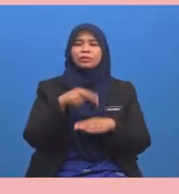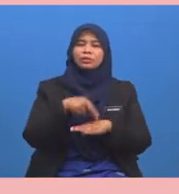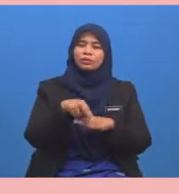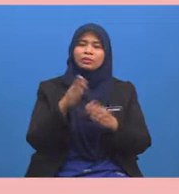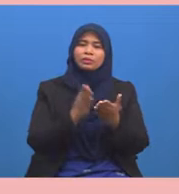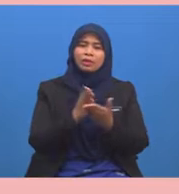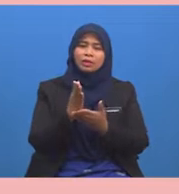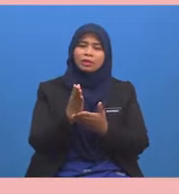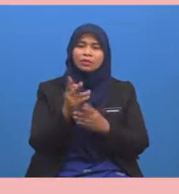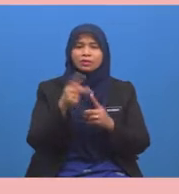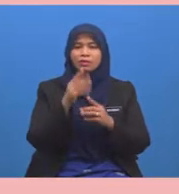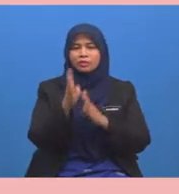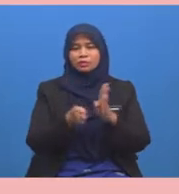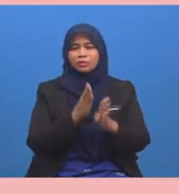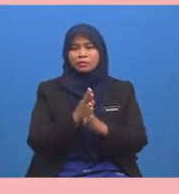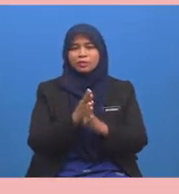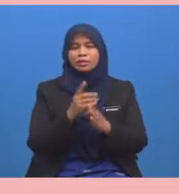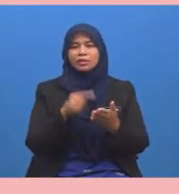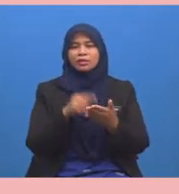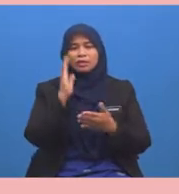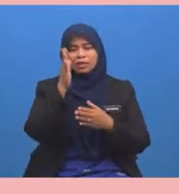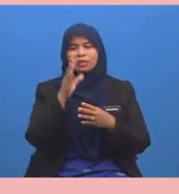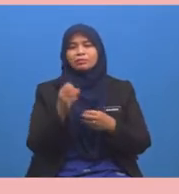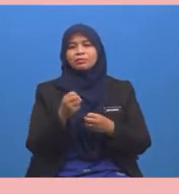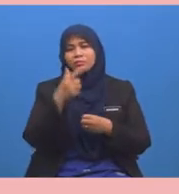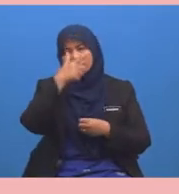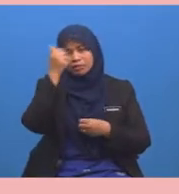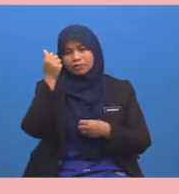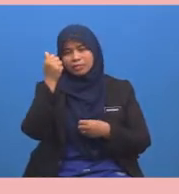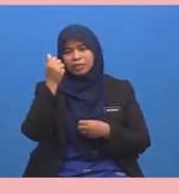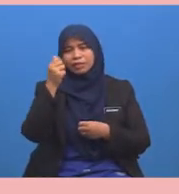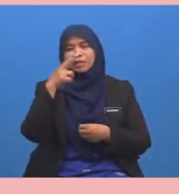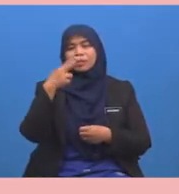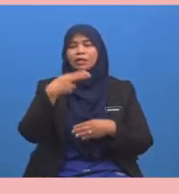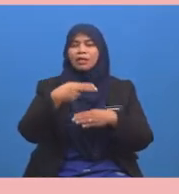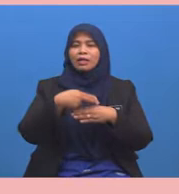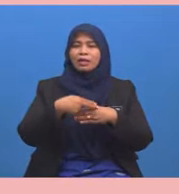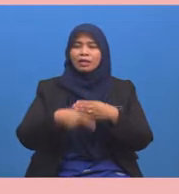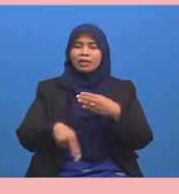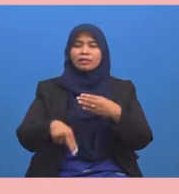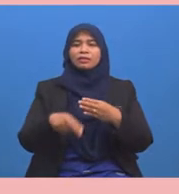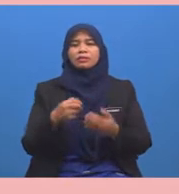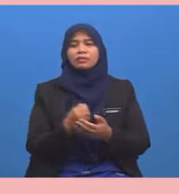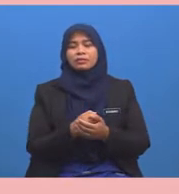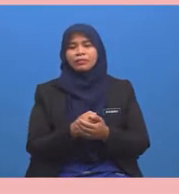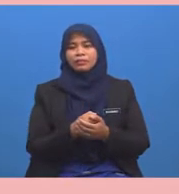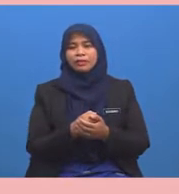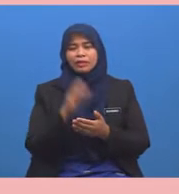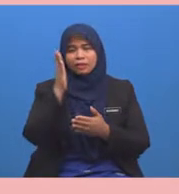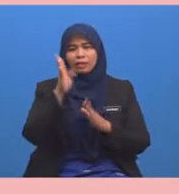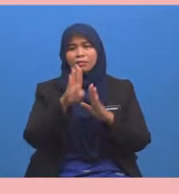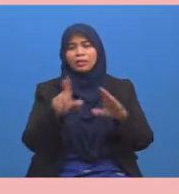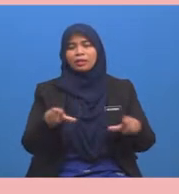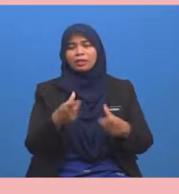permukaan bumi. Hal ini menyebabkan hakisan percikan yang menghakis permukaan alur sering